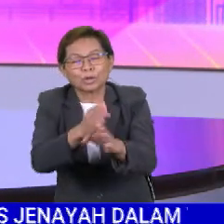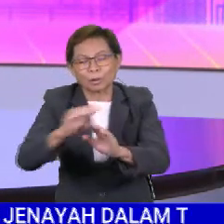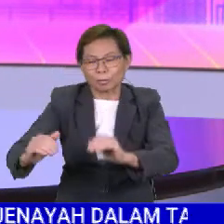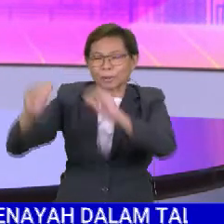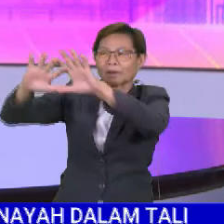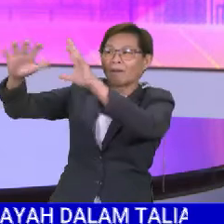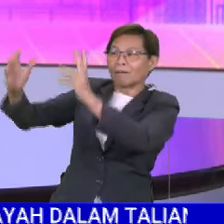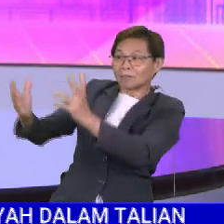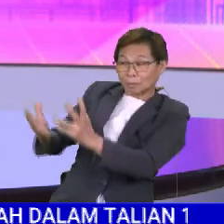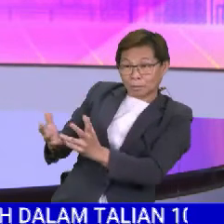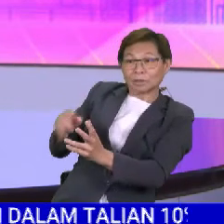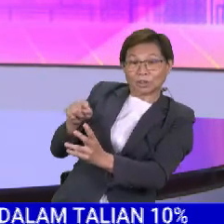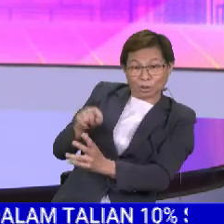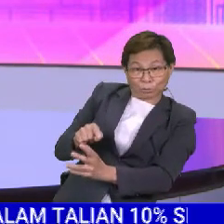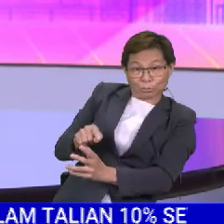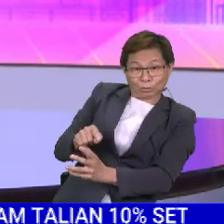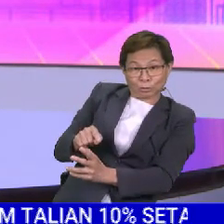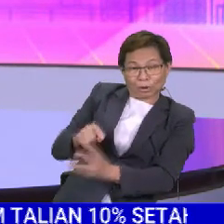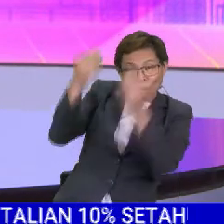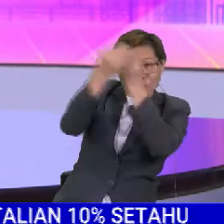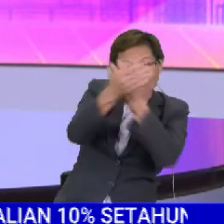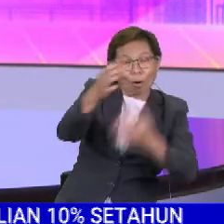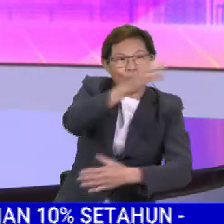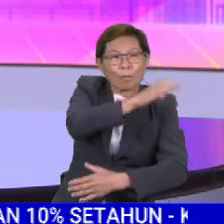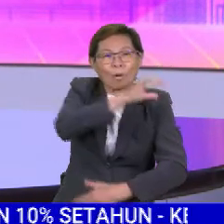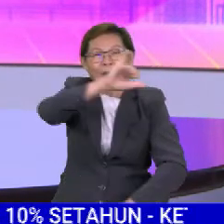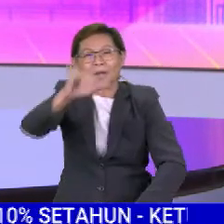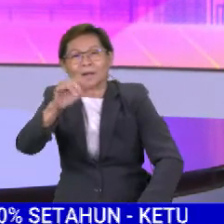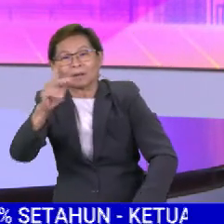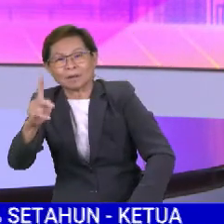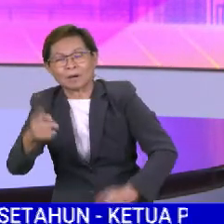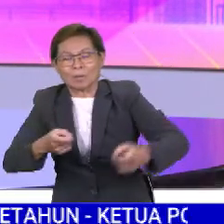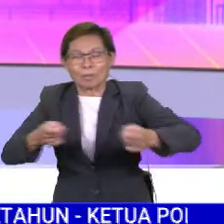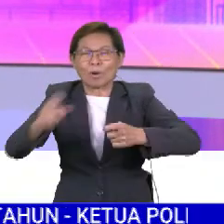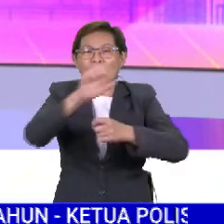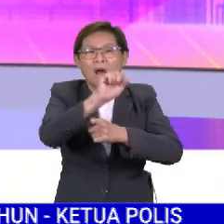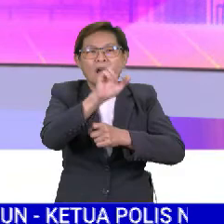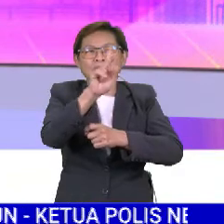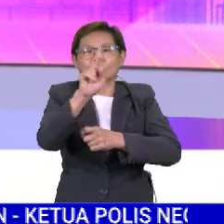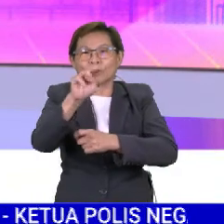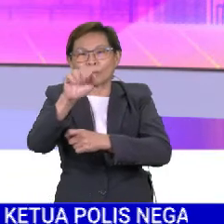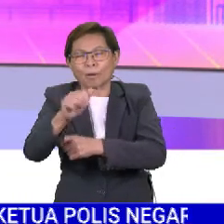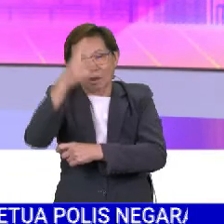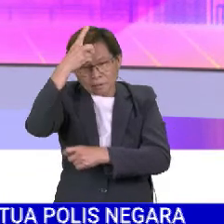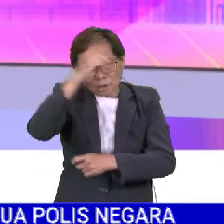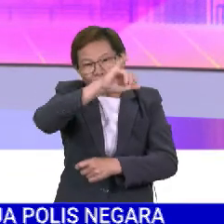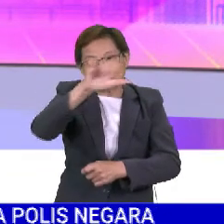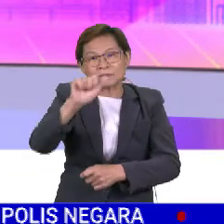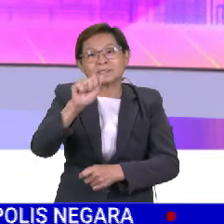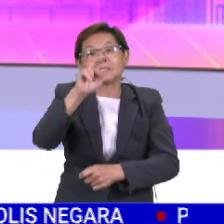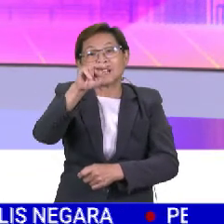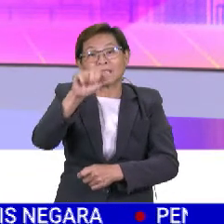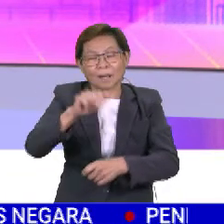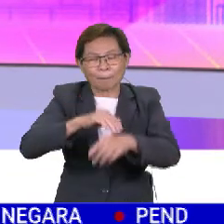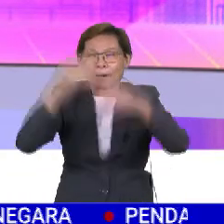peringkat antarabangsa. Itu antara yang disampaikan Pengerusi Jawatan Kuasa Pengelola Sukma 2022, Datuk Jana Satiran Muniayan